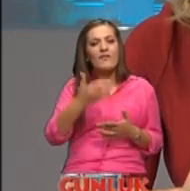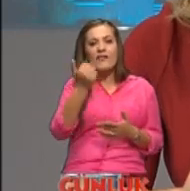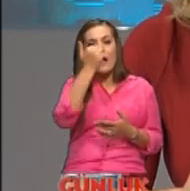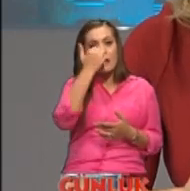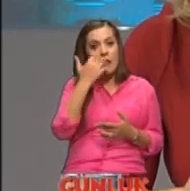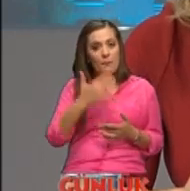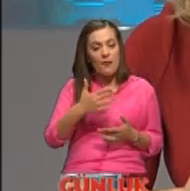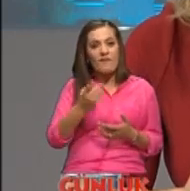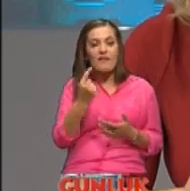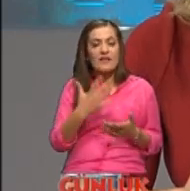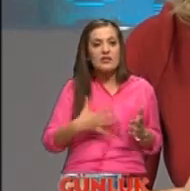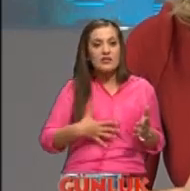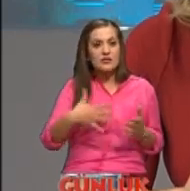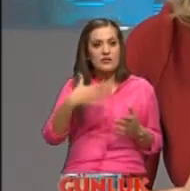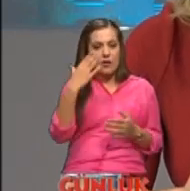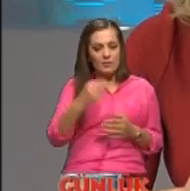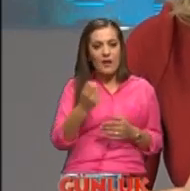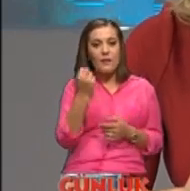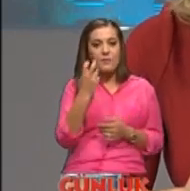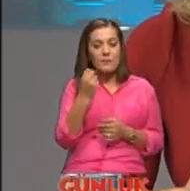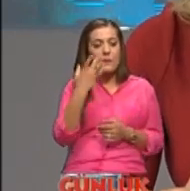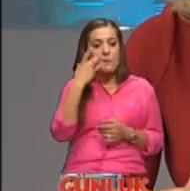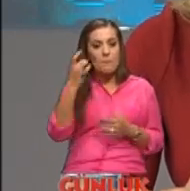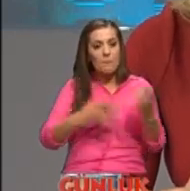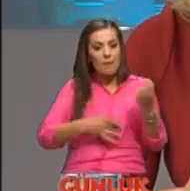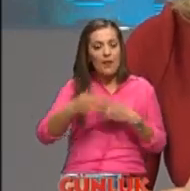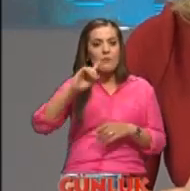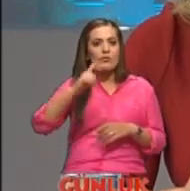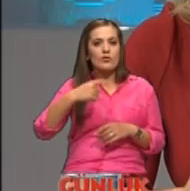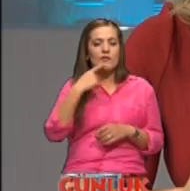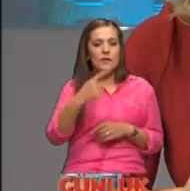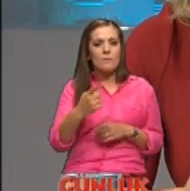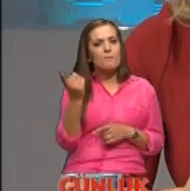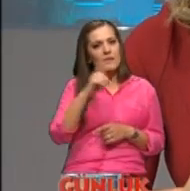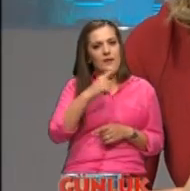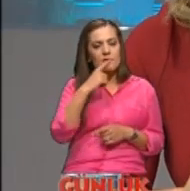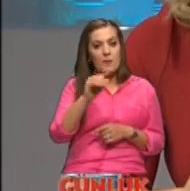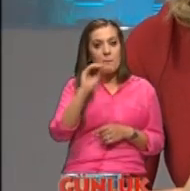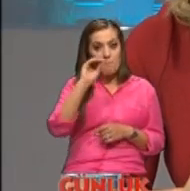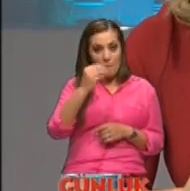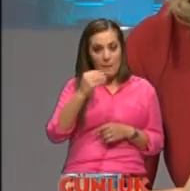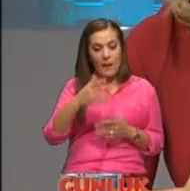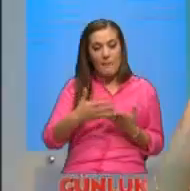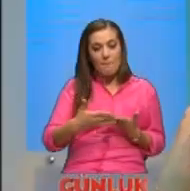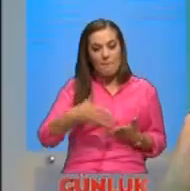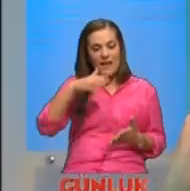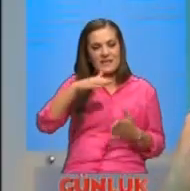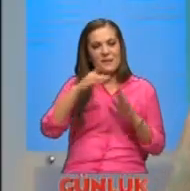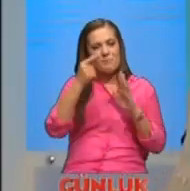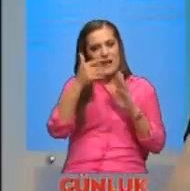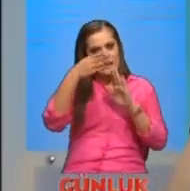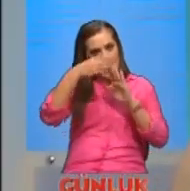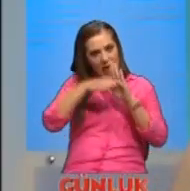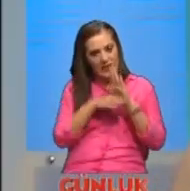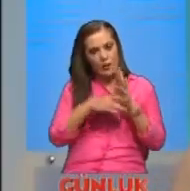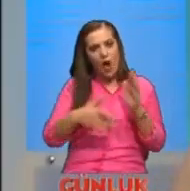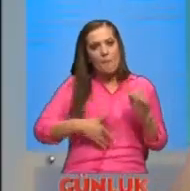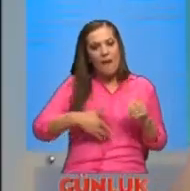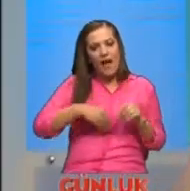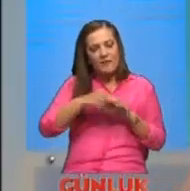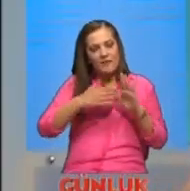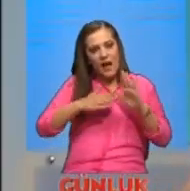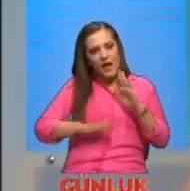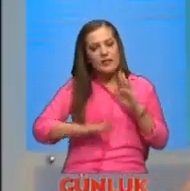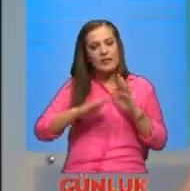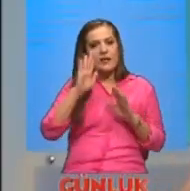kanama olması, şişlik olması enfeksiyon belirti ve bulgularıdır. Bir daha söyleyelim. Bebek bezi altta kalacak. Bebek bezi yani altta açıkta